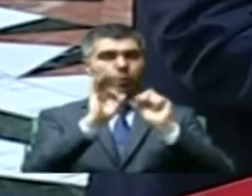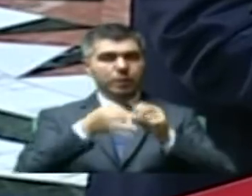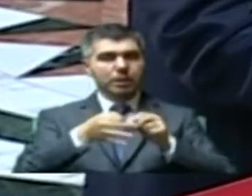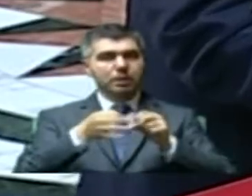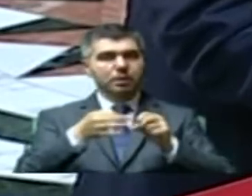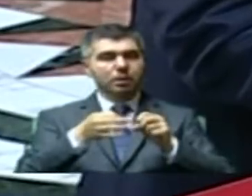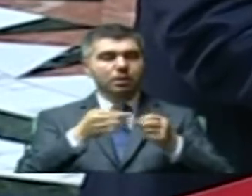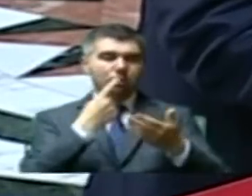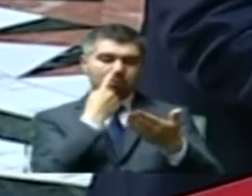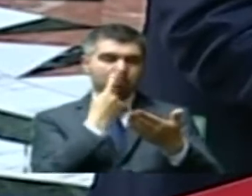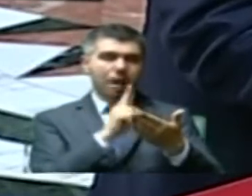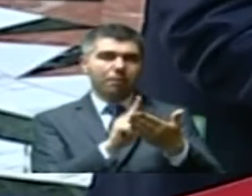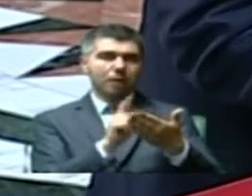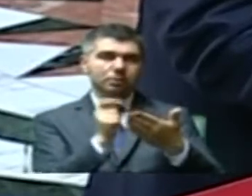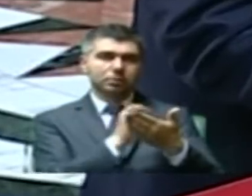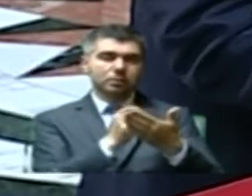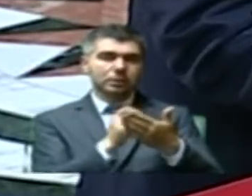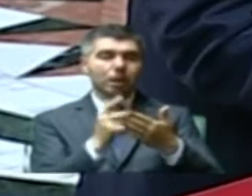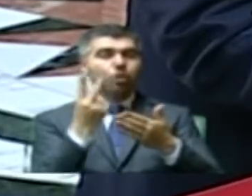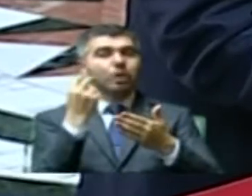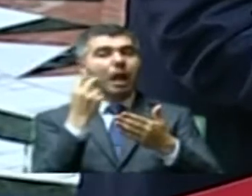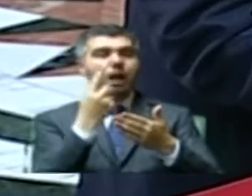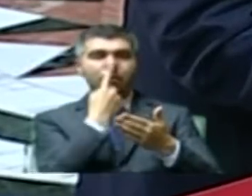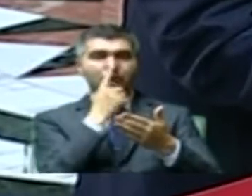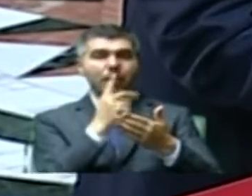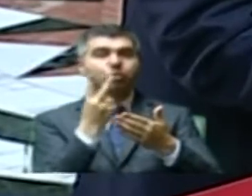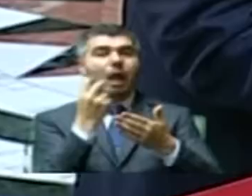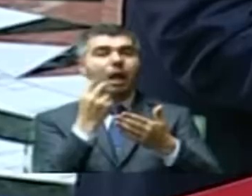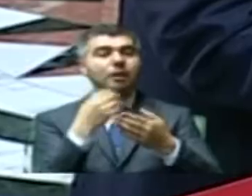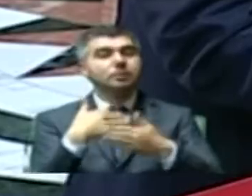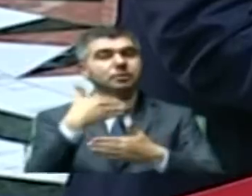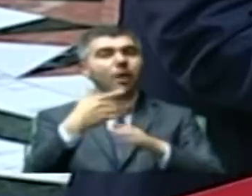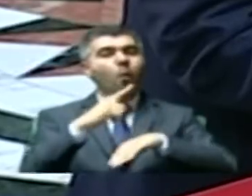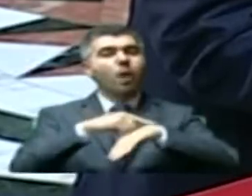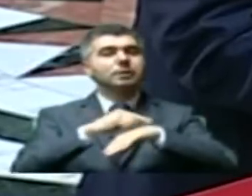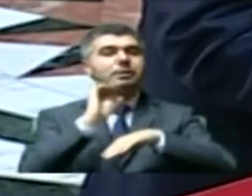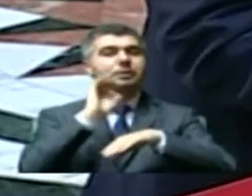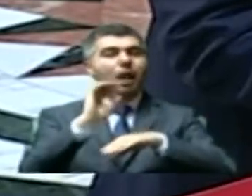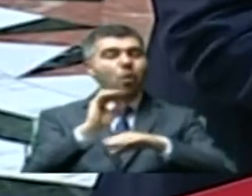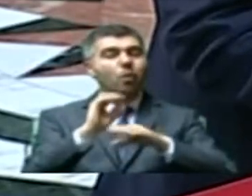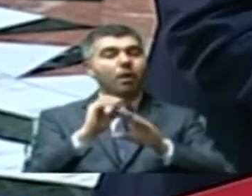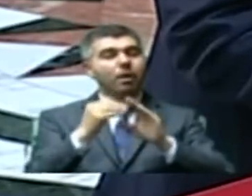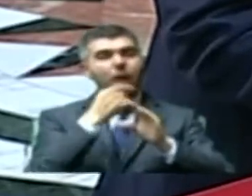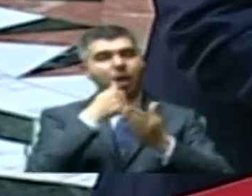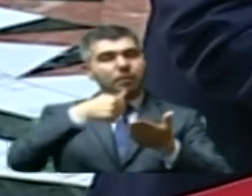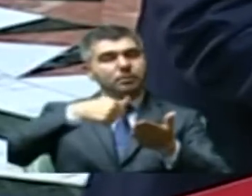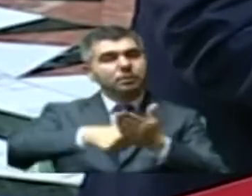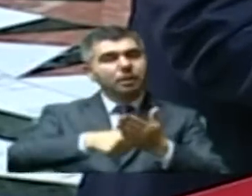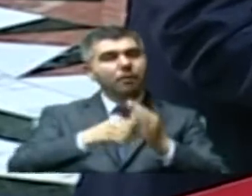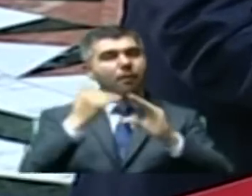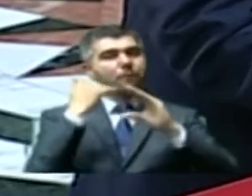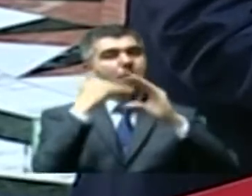أن يتراجع عن التوصيل خلال 60 يوما لتوقيعه بوسائل الإثبات القانونية إما رسالة مضمونة مع إشعار بالتوصيل رفع